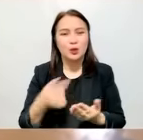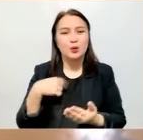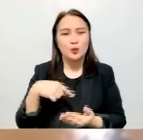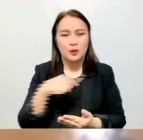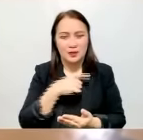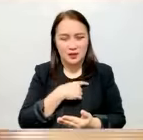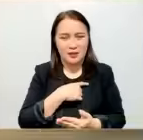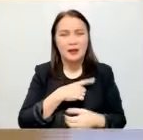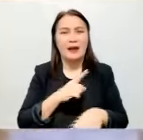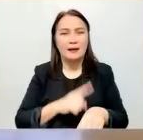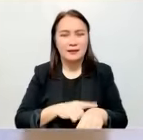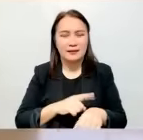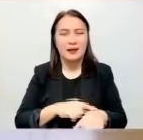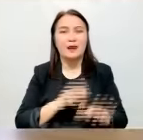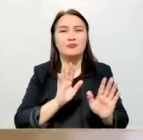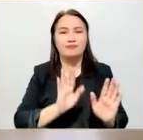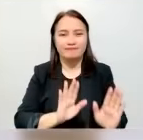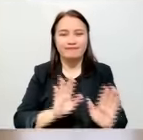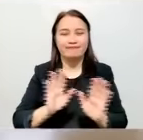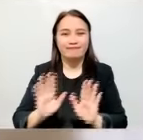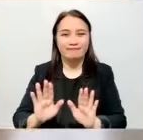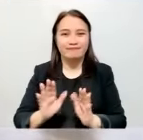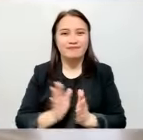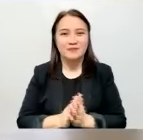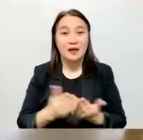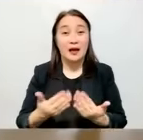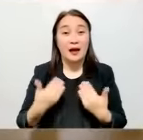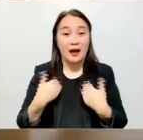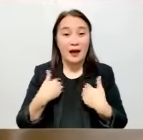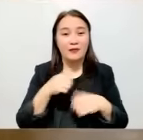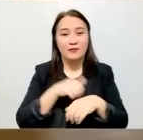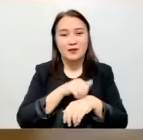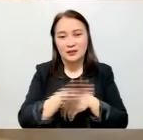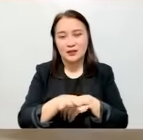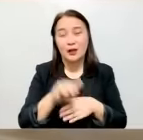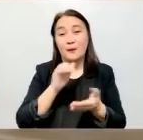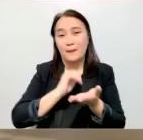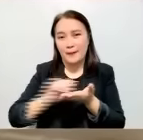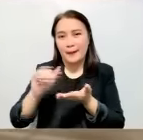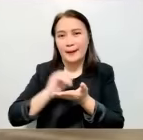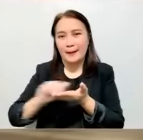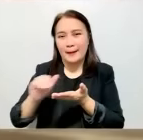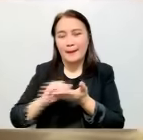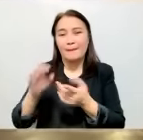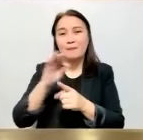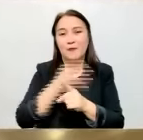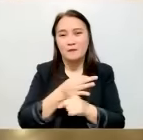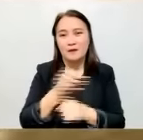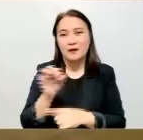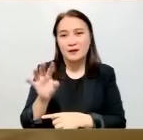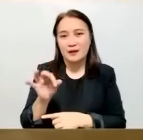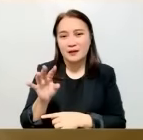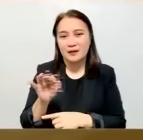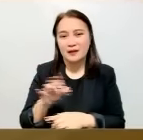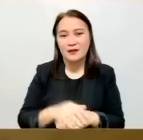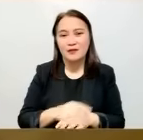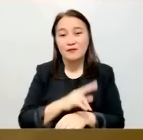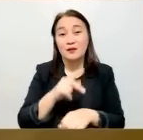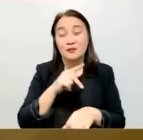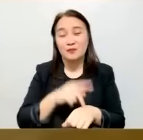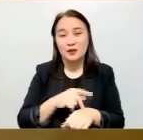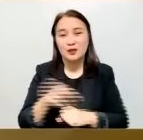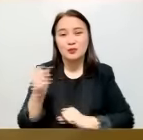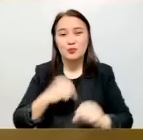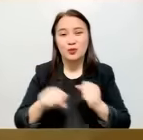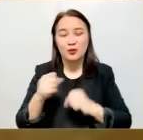and do it the right way. Magkakaroon ng send-off practice ng Gila sa February 19 sa Phil Sports Arena sa Pasig.